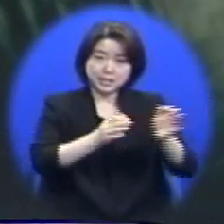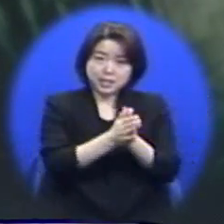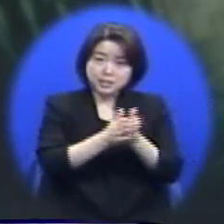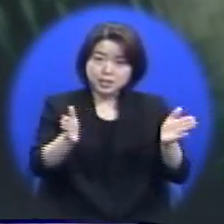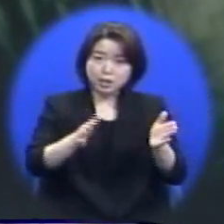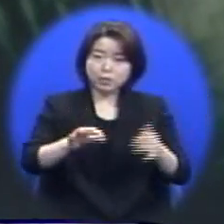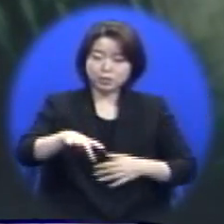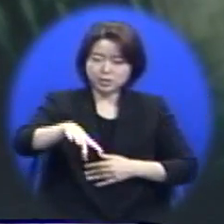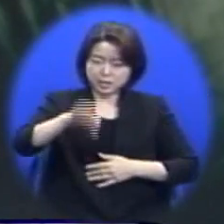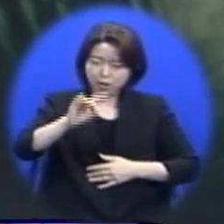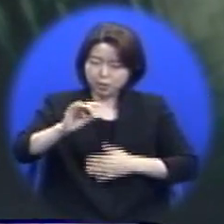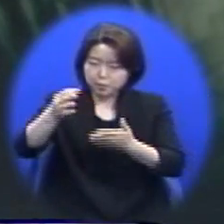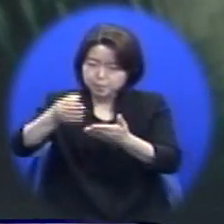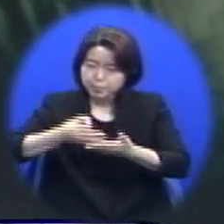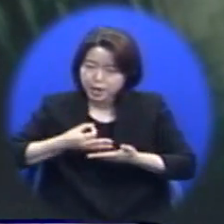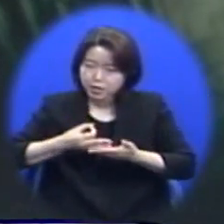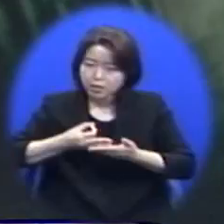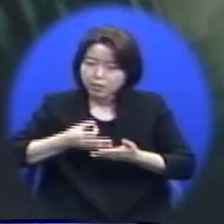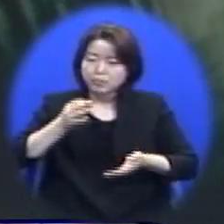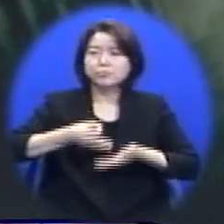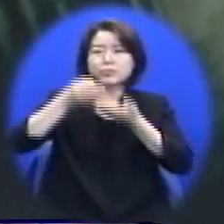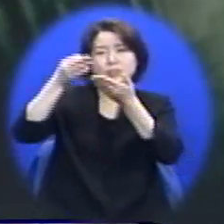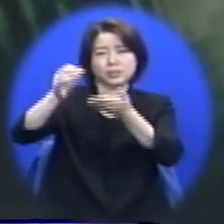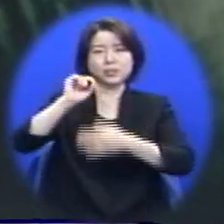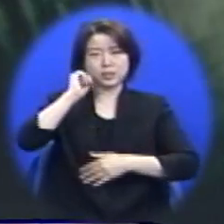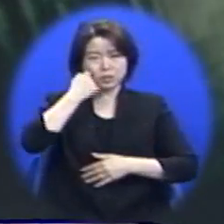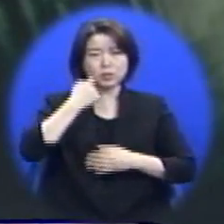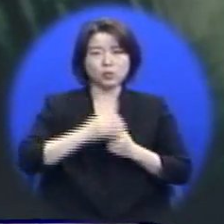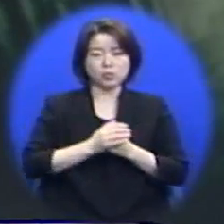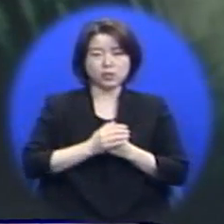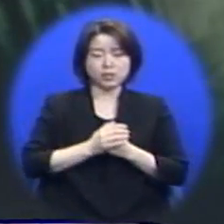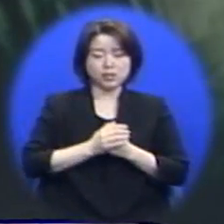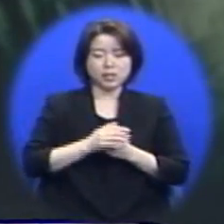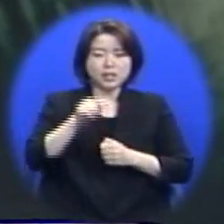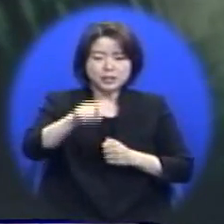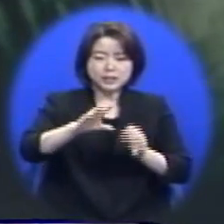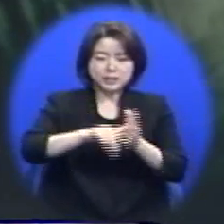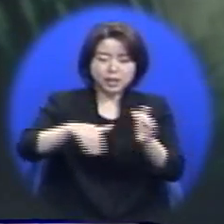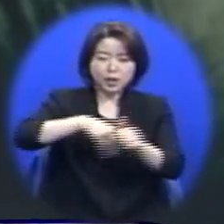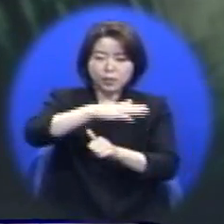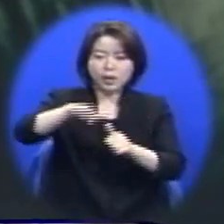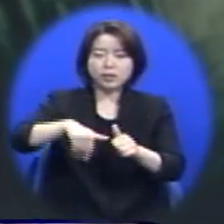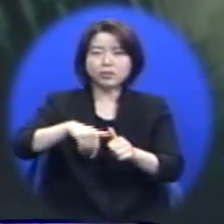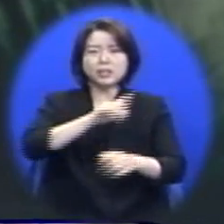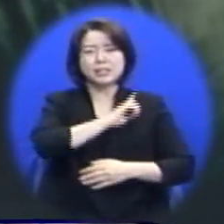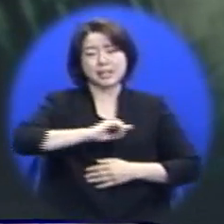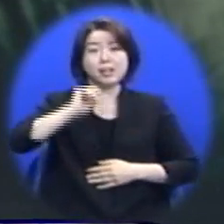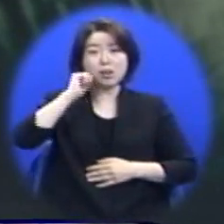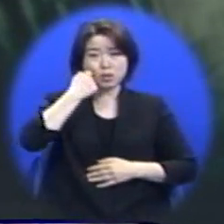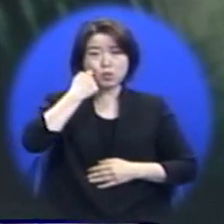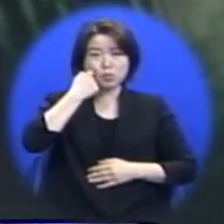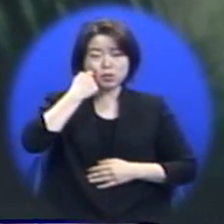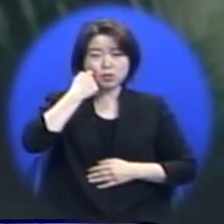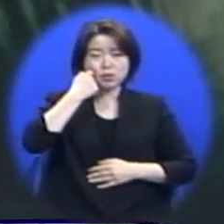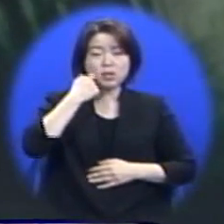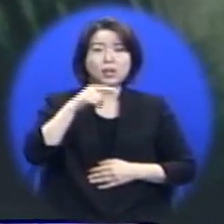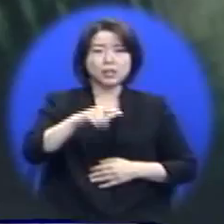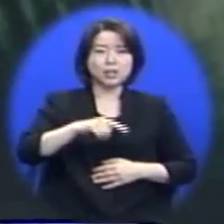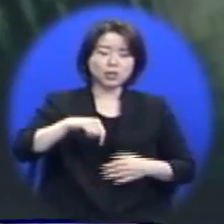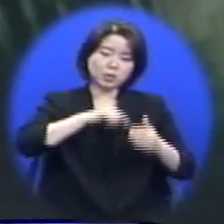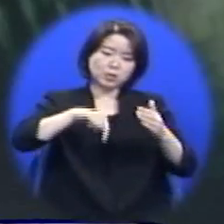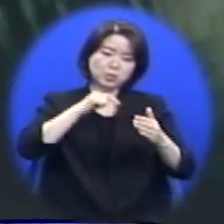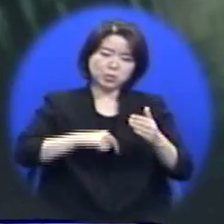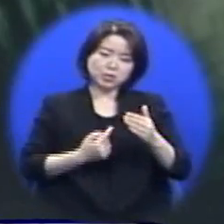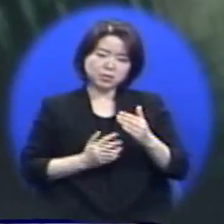어렵죠. 첫 것을 거둘 때가 다 어려울 때입니다. 그러니까 첫 열매를 하나님께 바쳐야 될 때는 질문이 속에서부터